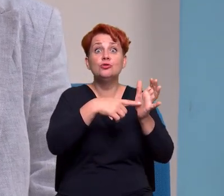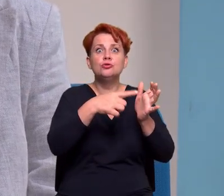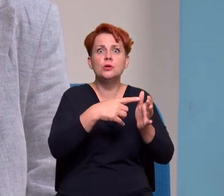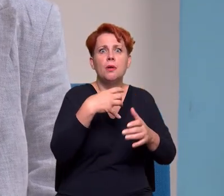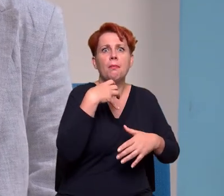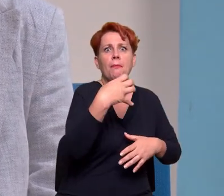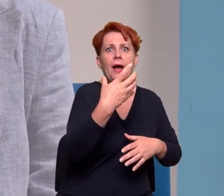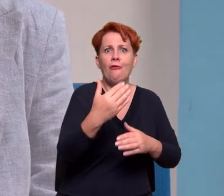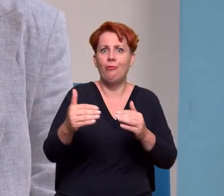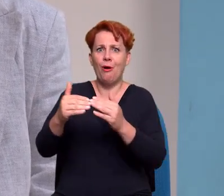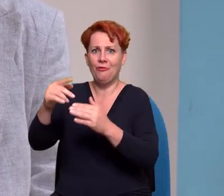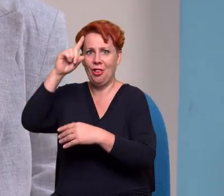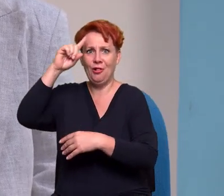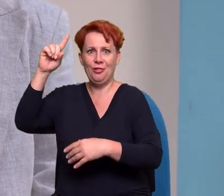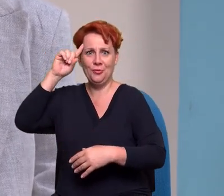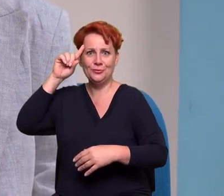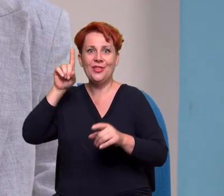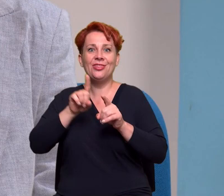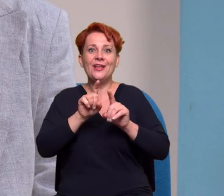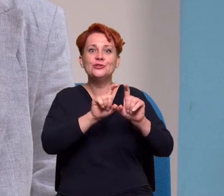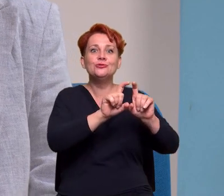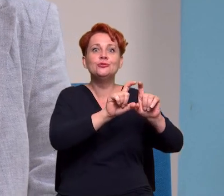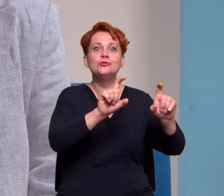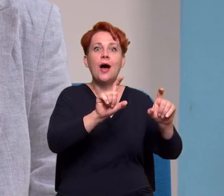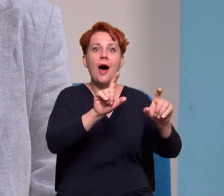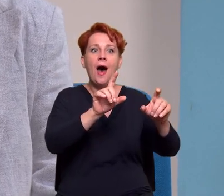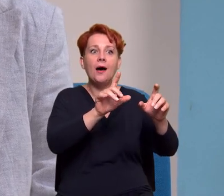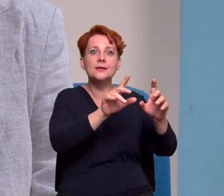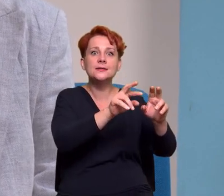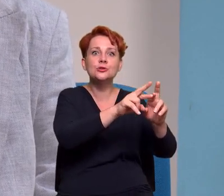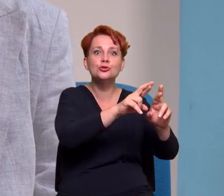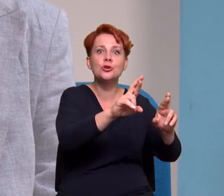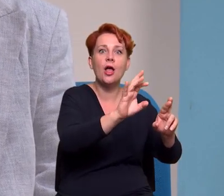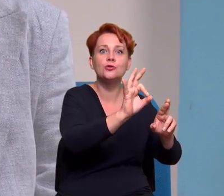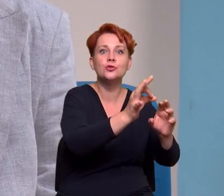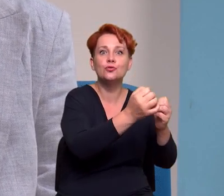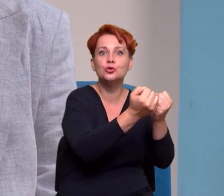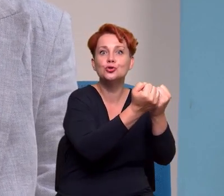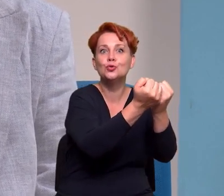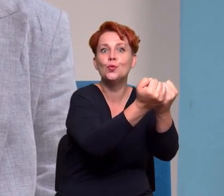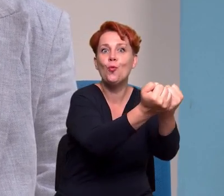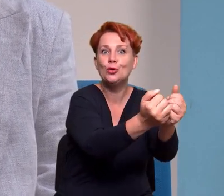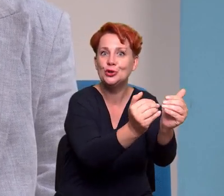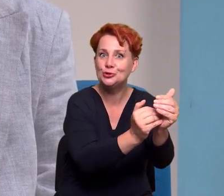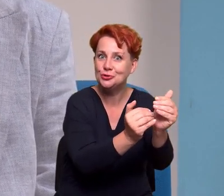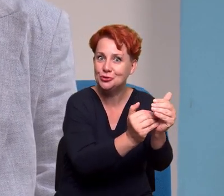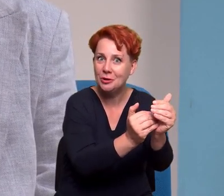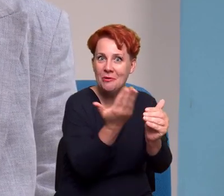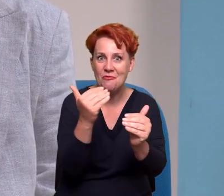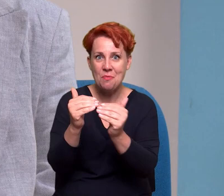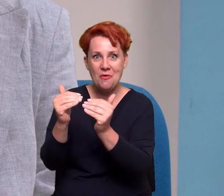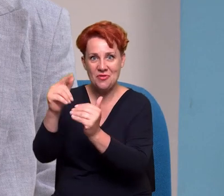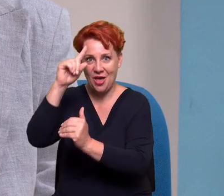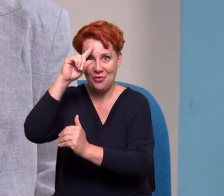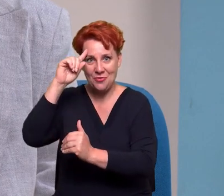niż ludzkie, bo też czas, który dostają rzeczy, jest dłuższy niż ten, który jest